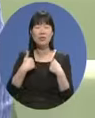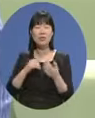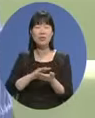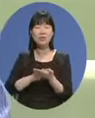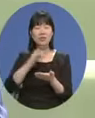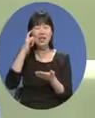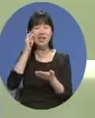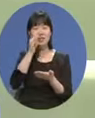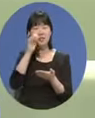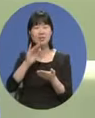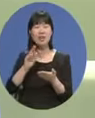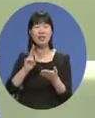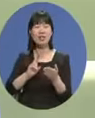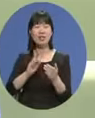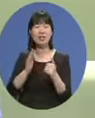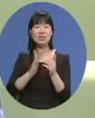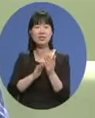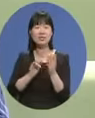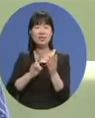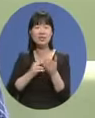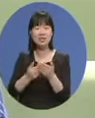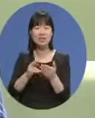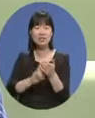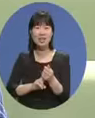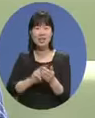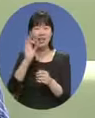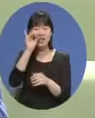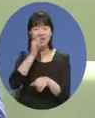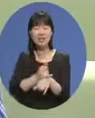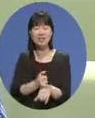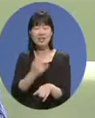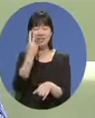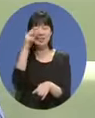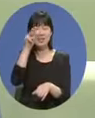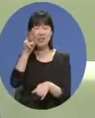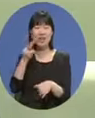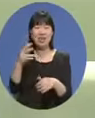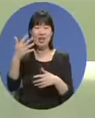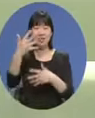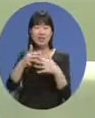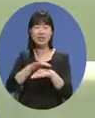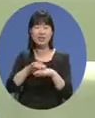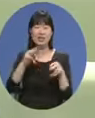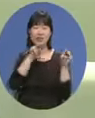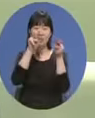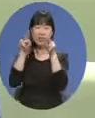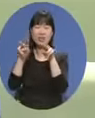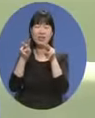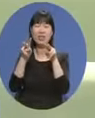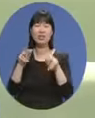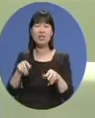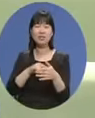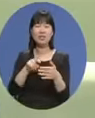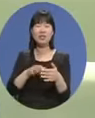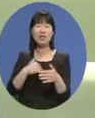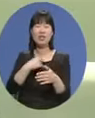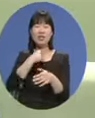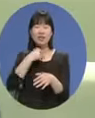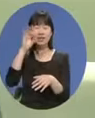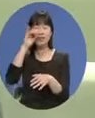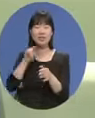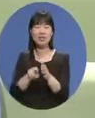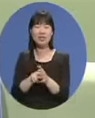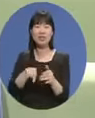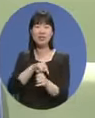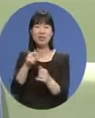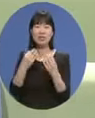수 있는데요. 네. 숨은 그림 찾기를 하려면은 이 시각적으로 그 화면을 잘 훑어봐야 되고 그렇죠. 그중에서 내가 원하는 걸 찾기 위해서